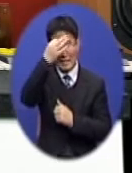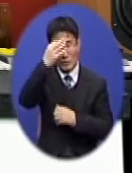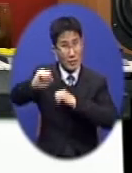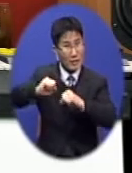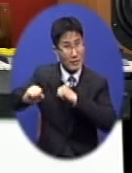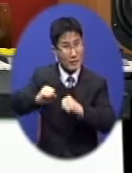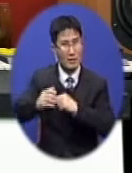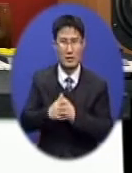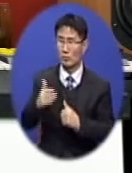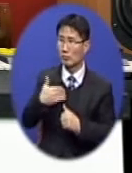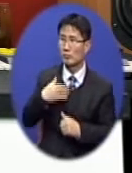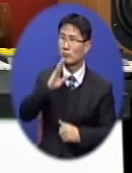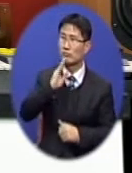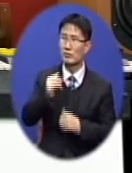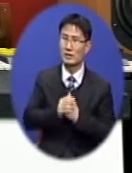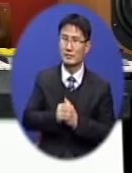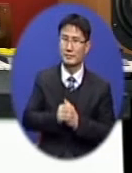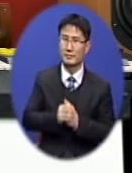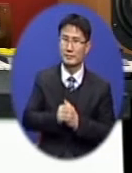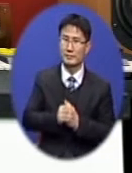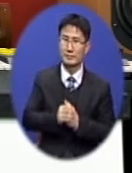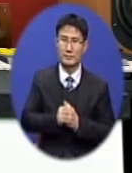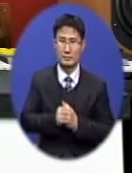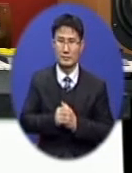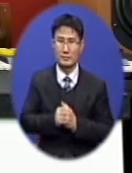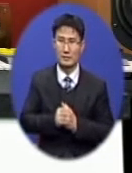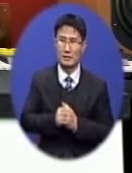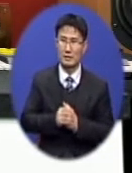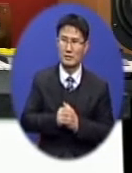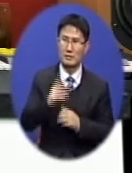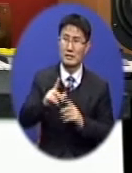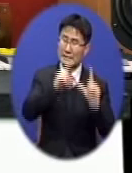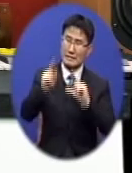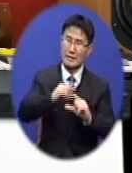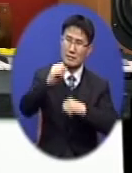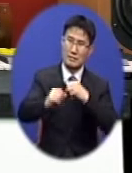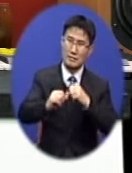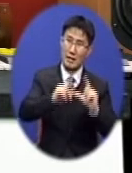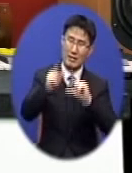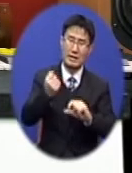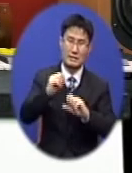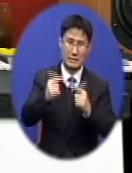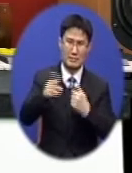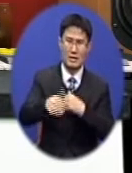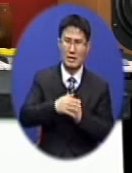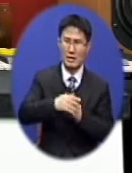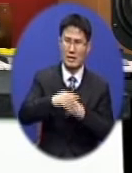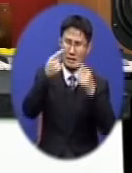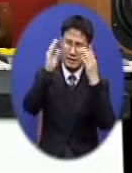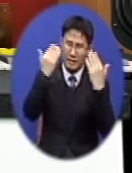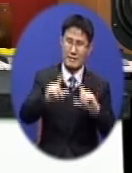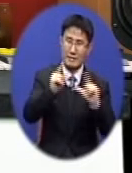아, 저는 예, 활동을 했죠. 대학교. 배우로? 예, 예. 그러니까 사회생활은 못했지만, 네. 예, 대학 생활을 할 때, 네. 그때도